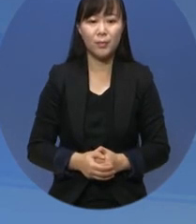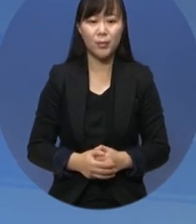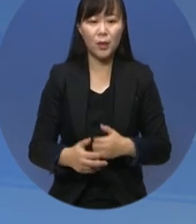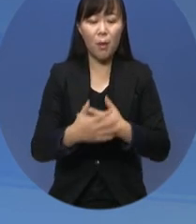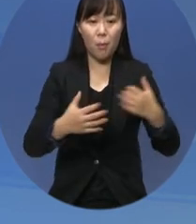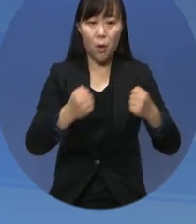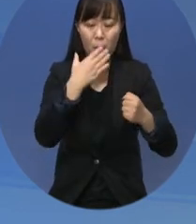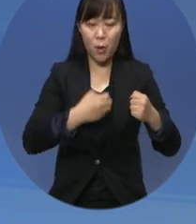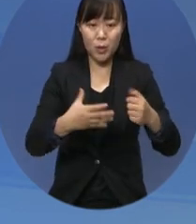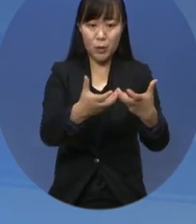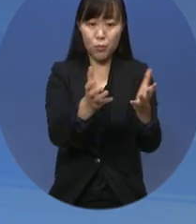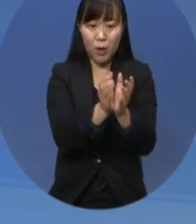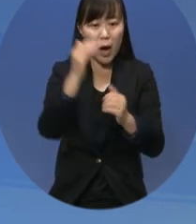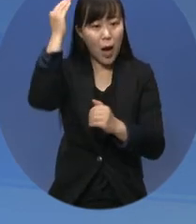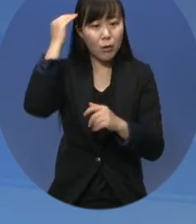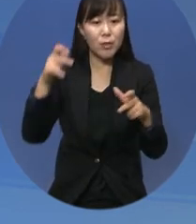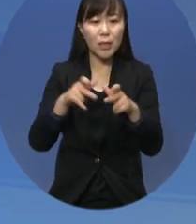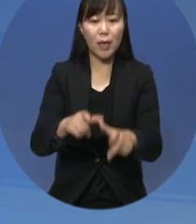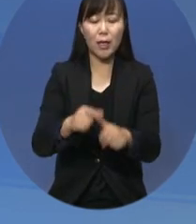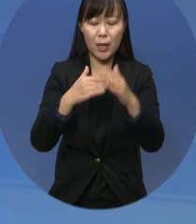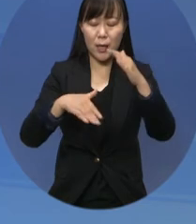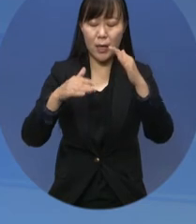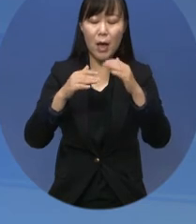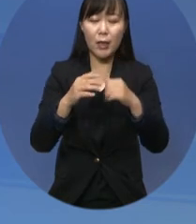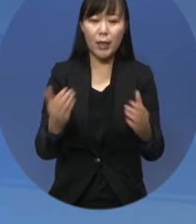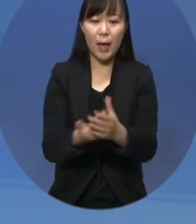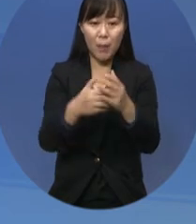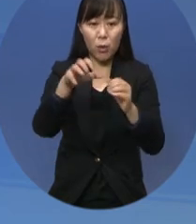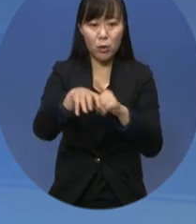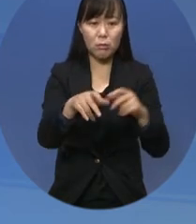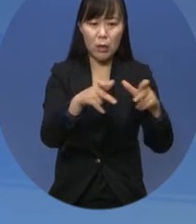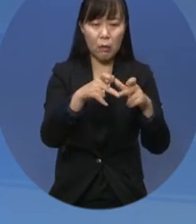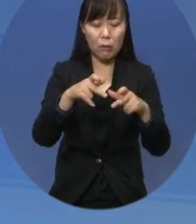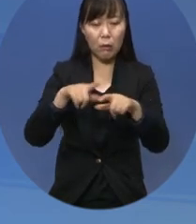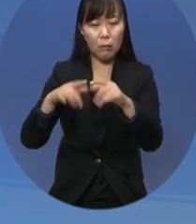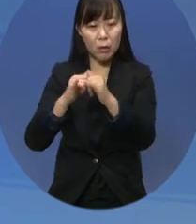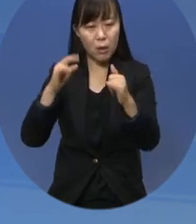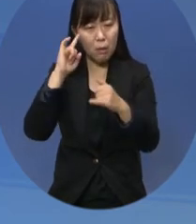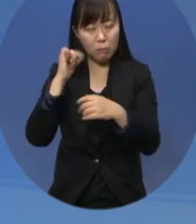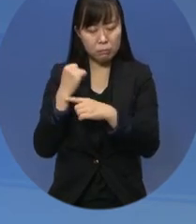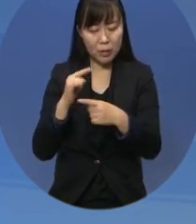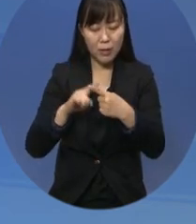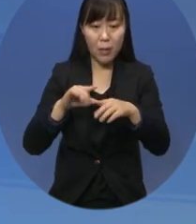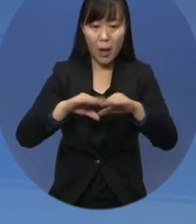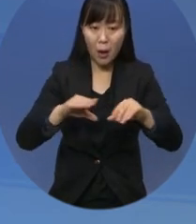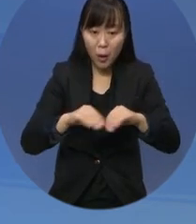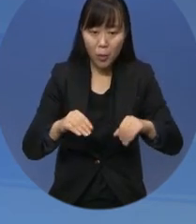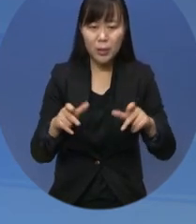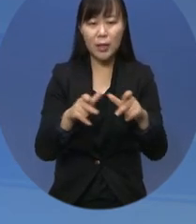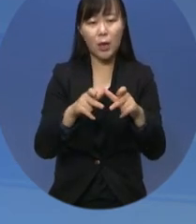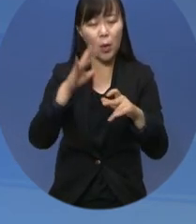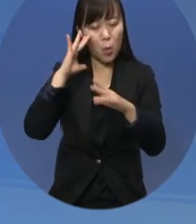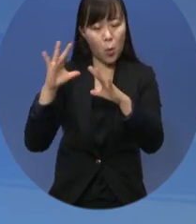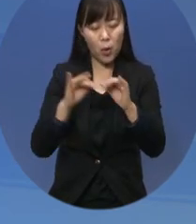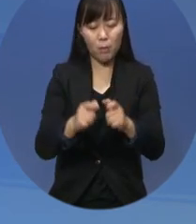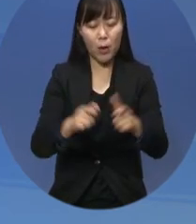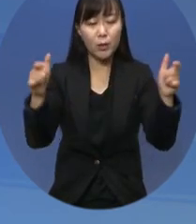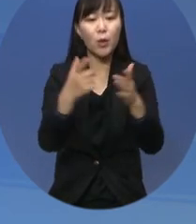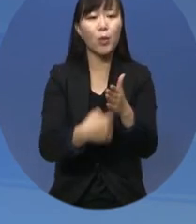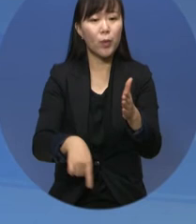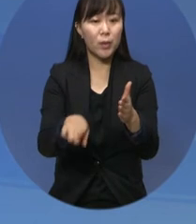보건복지부와 한국장애인개발원이 장애인에 대한 비장애인의 편견을 해소하고 장애에 대한 공감대를